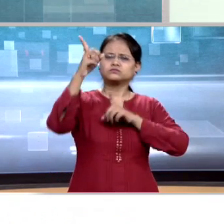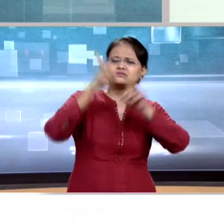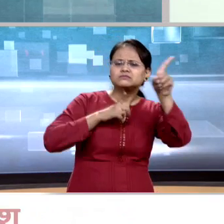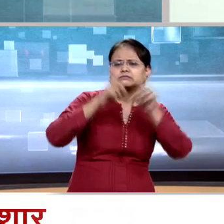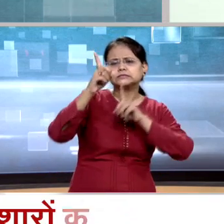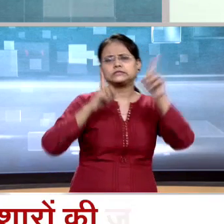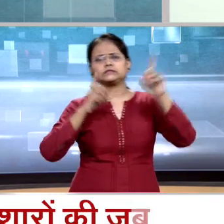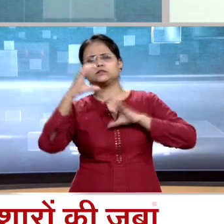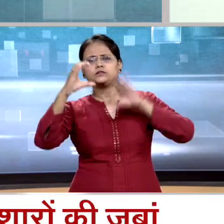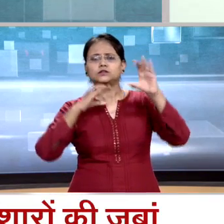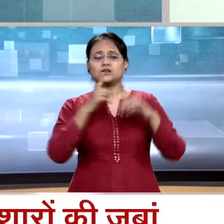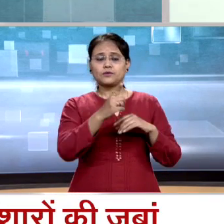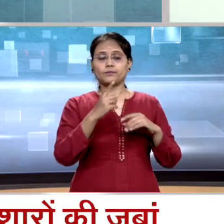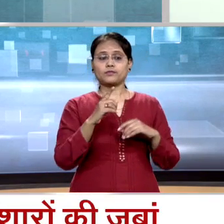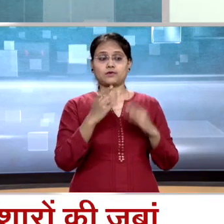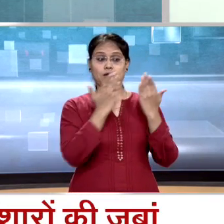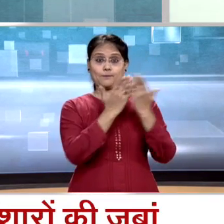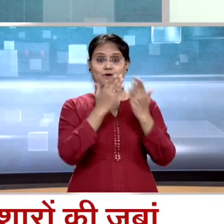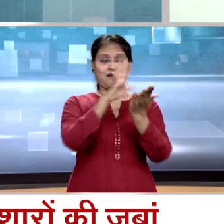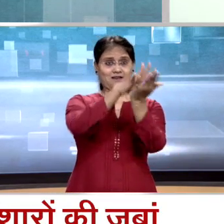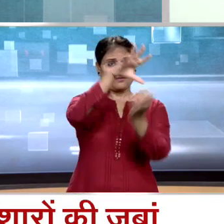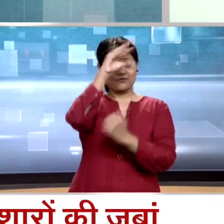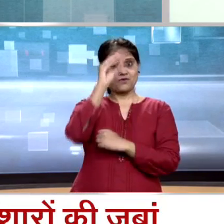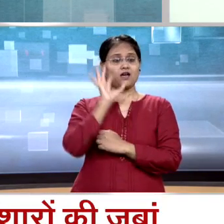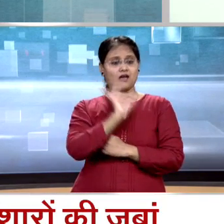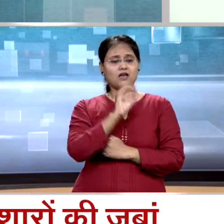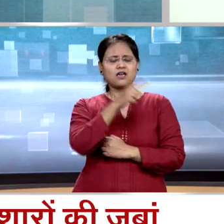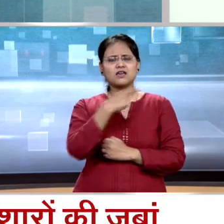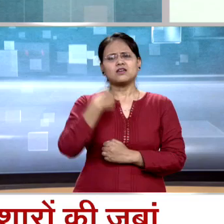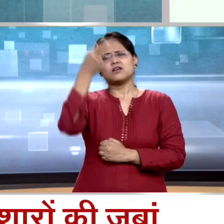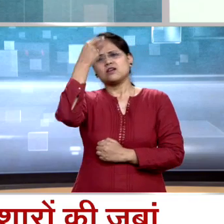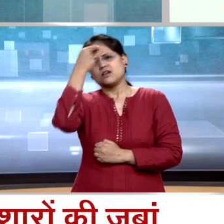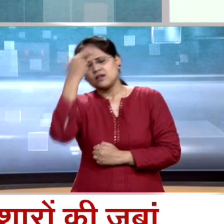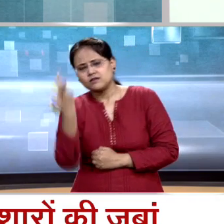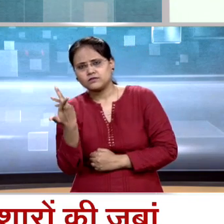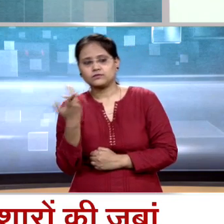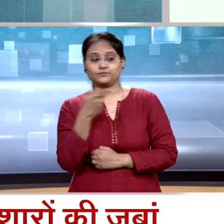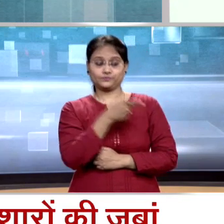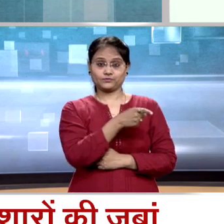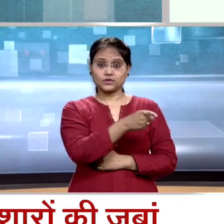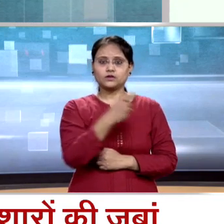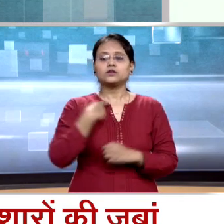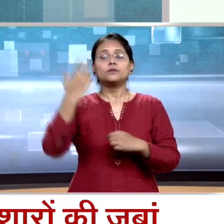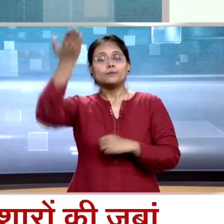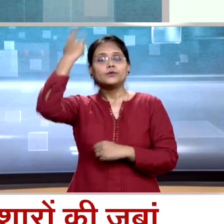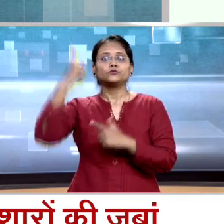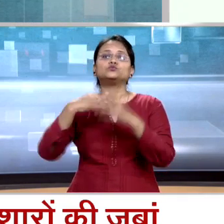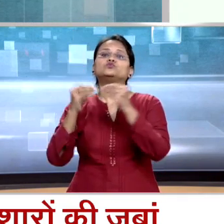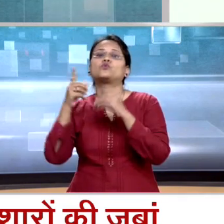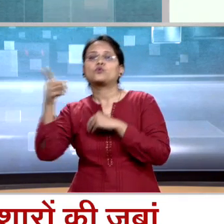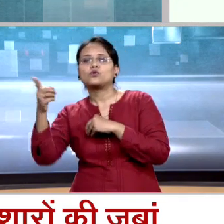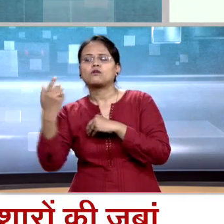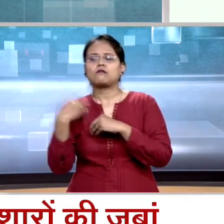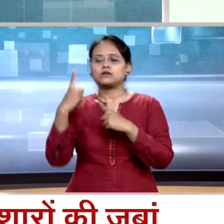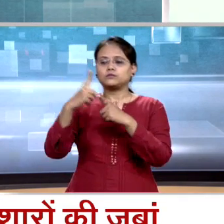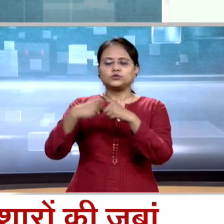बहुत कम्युनिकेशन कर लिया था, पर जो अच्छे से इनने पढ़ाई सीखी है थोड़ी बहुत, तो उससे मुझे परेशानी आने लगी। और उस टाइम फिर मैं जॉब करती थी,